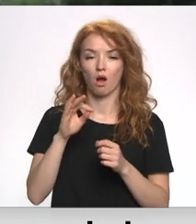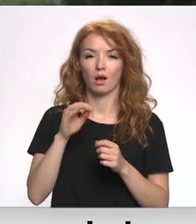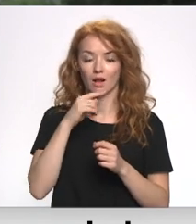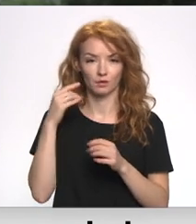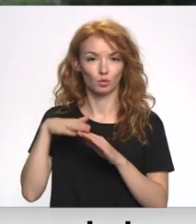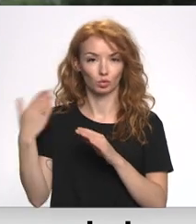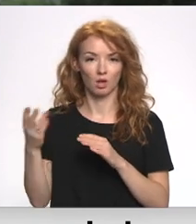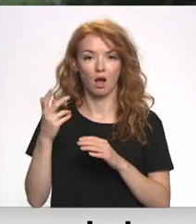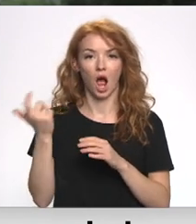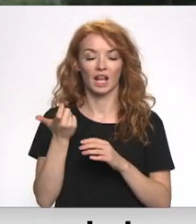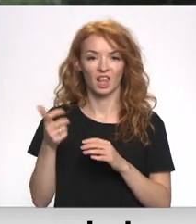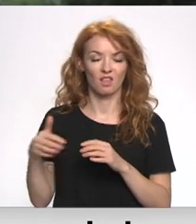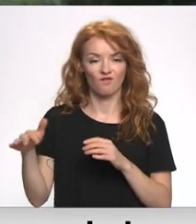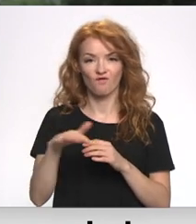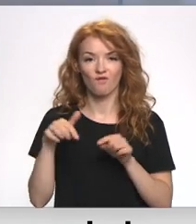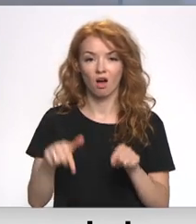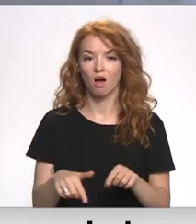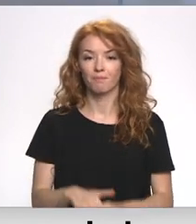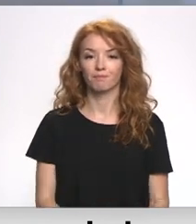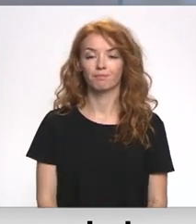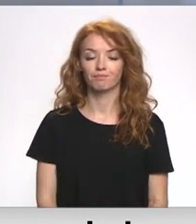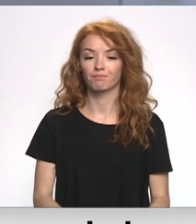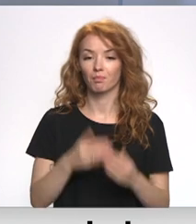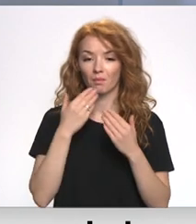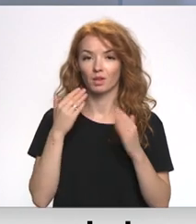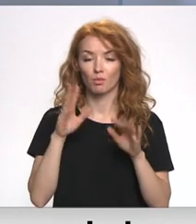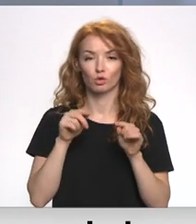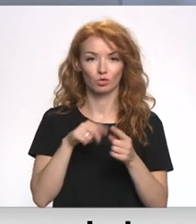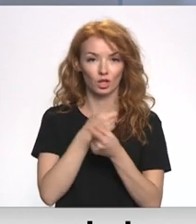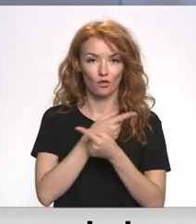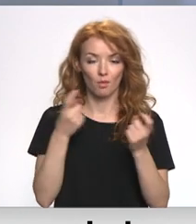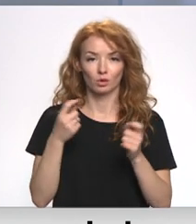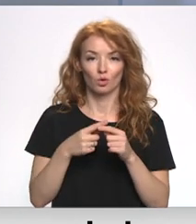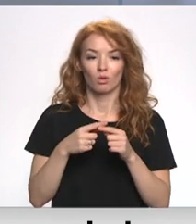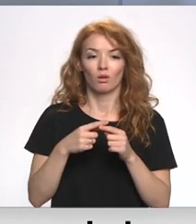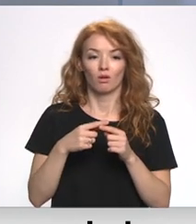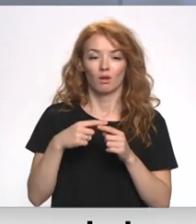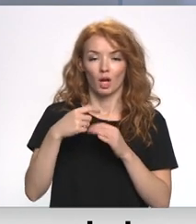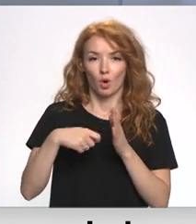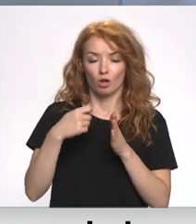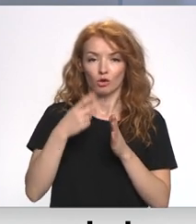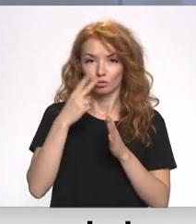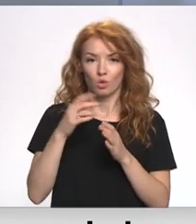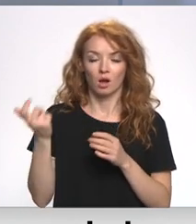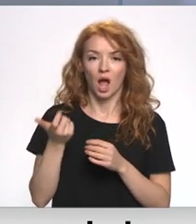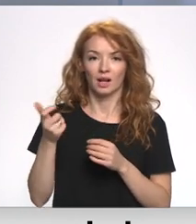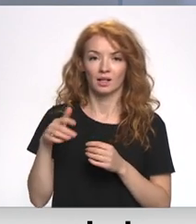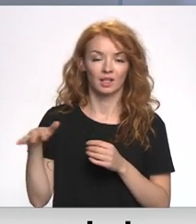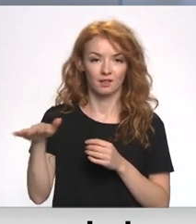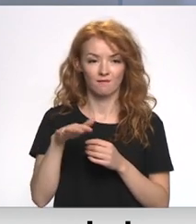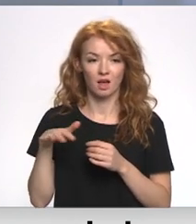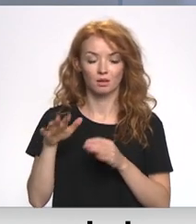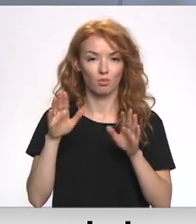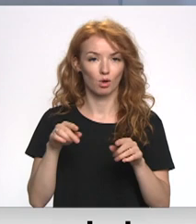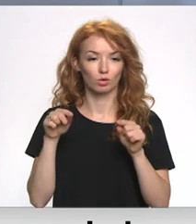apkaimē. Ilze? Jā, paldies, Gint, par šo ieskatu un arī par reportāžu no Harkivas. Tātad Gints Amoliņš ziņoja no Harkivas